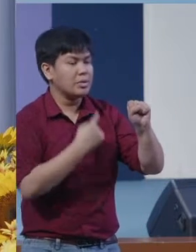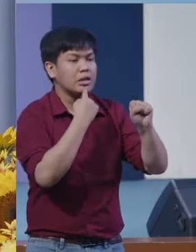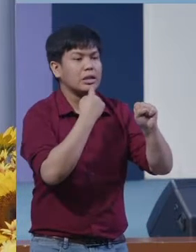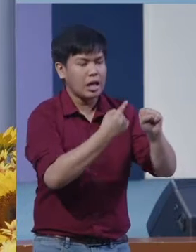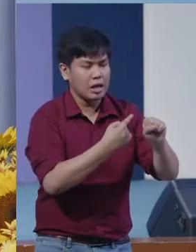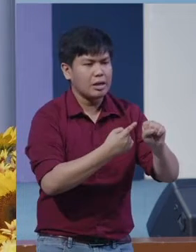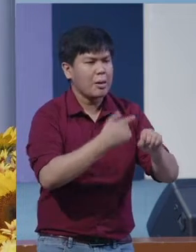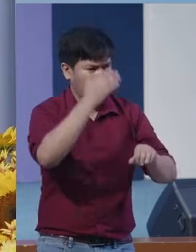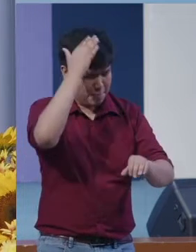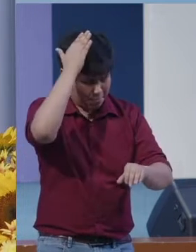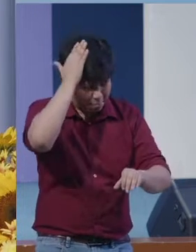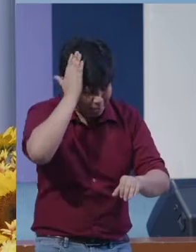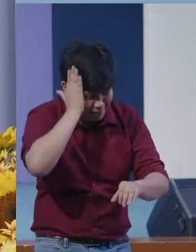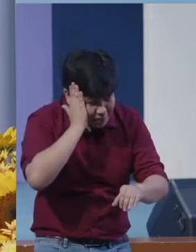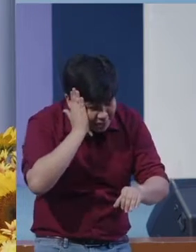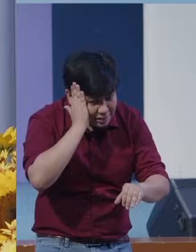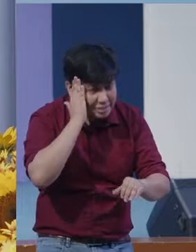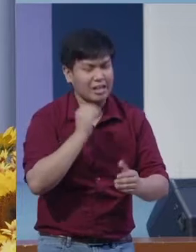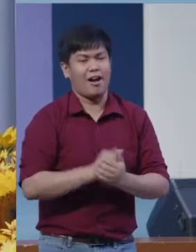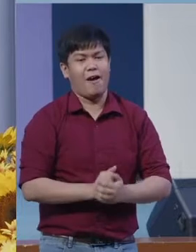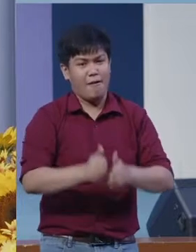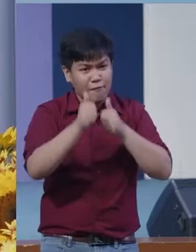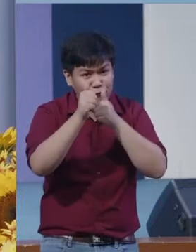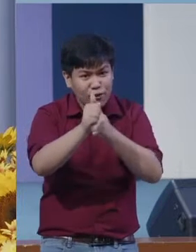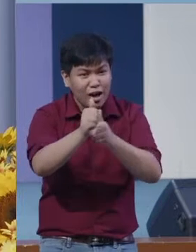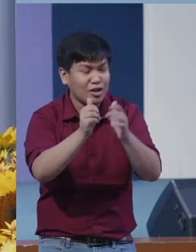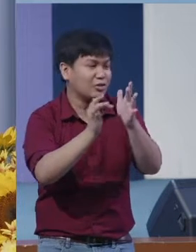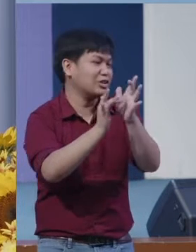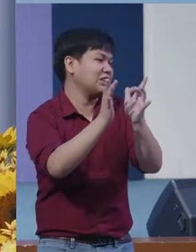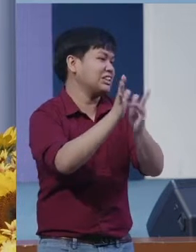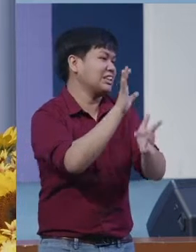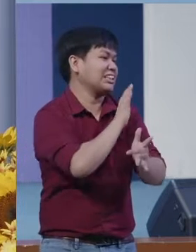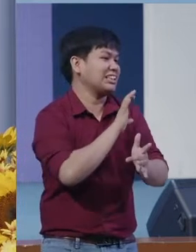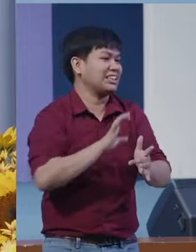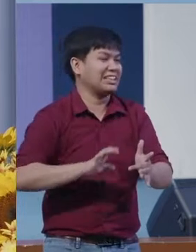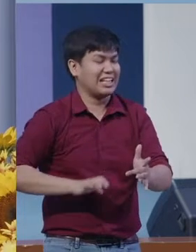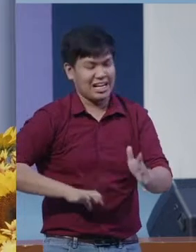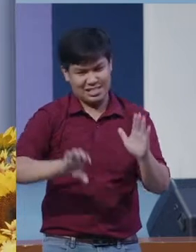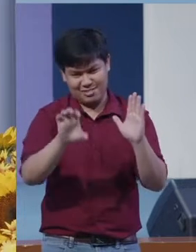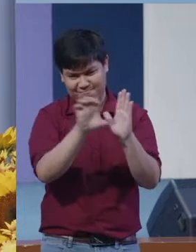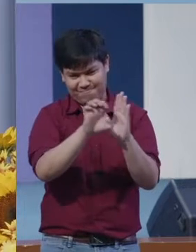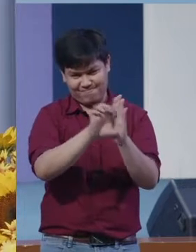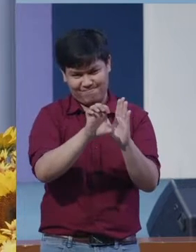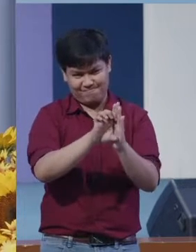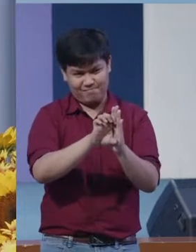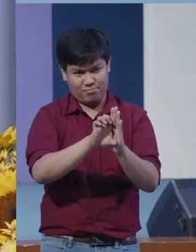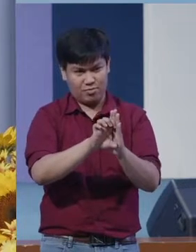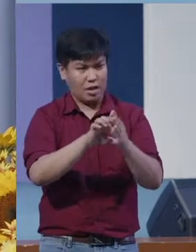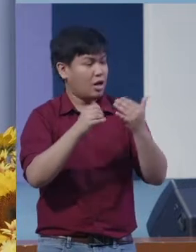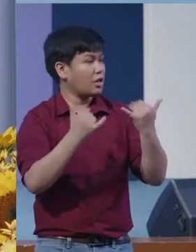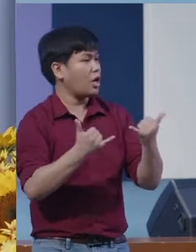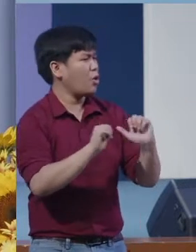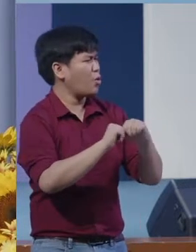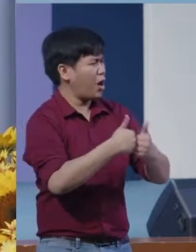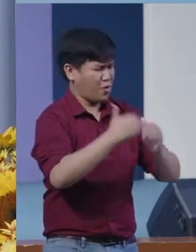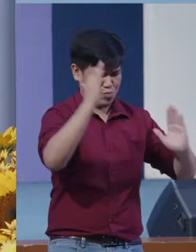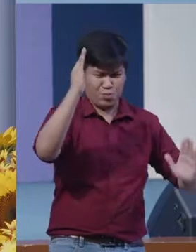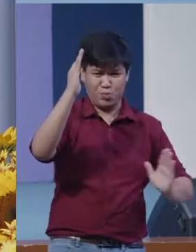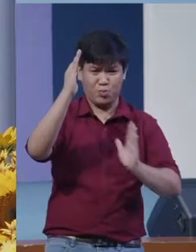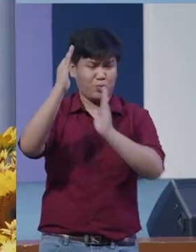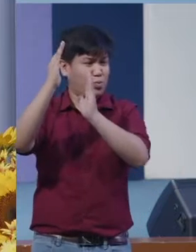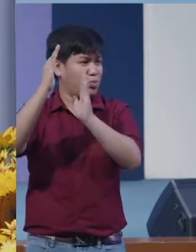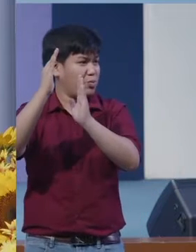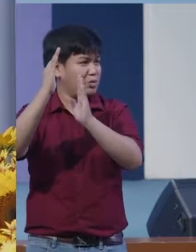So anong praktikal na application nung paglapit sa Diyos, pagtanggap ng